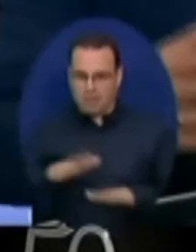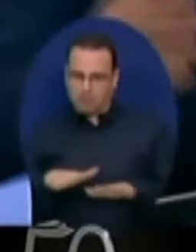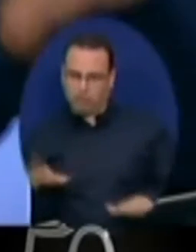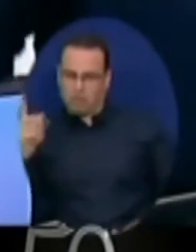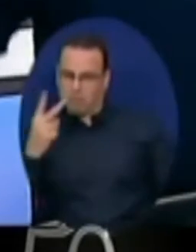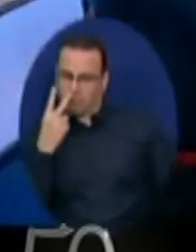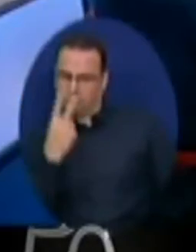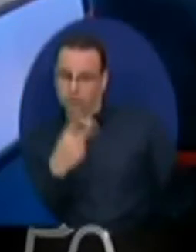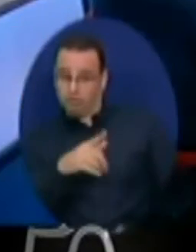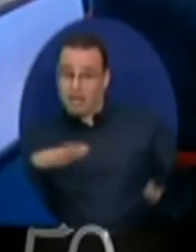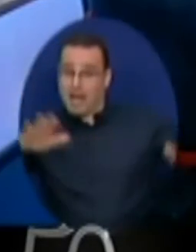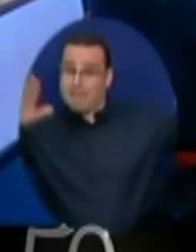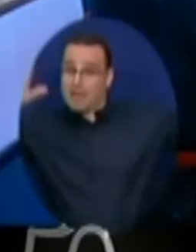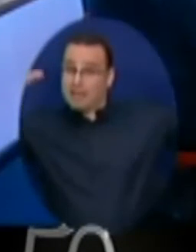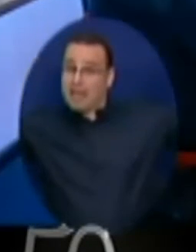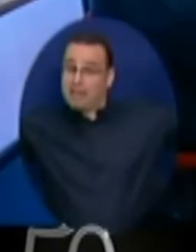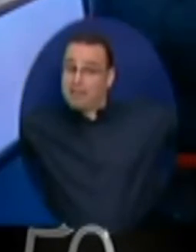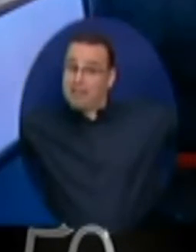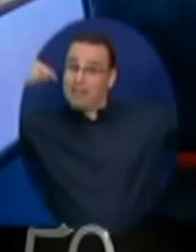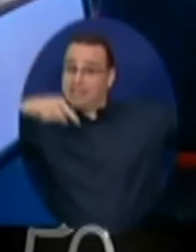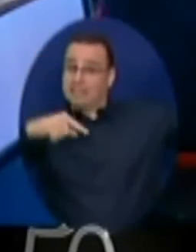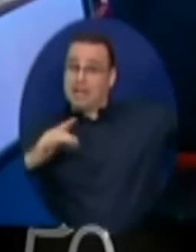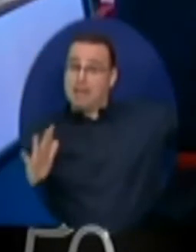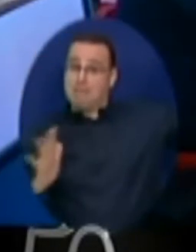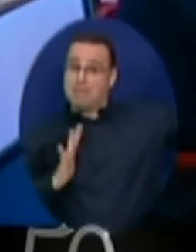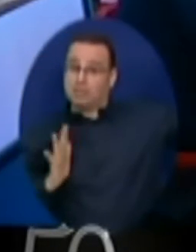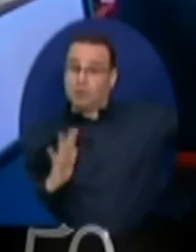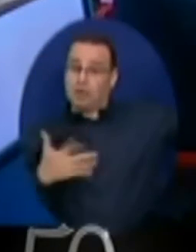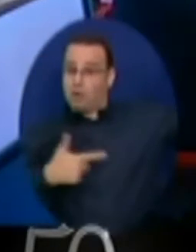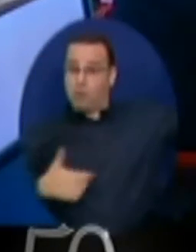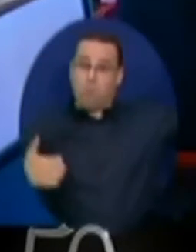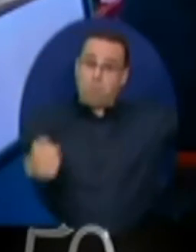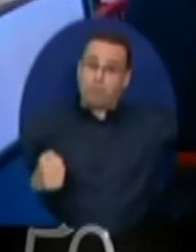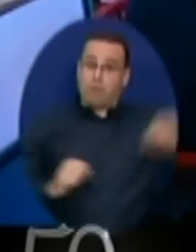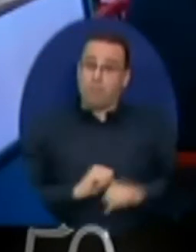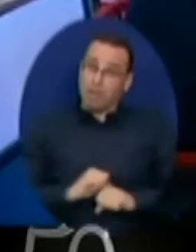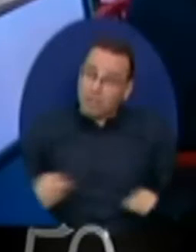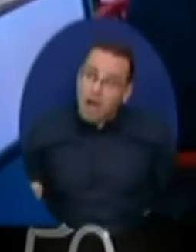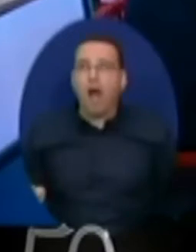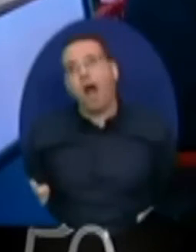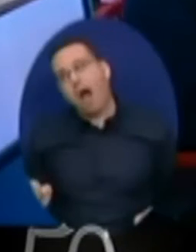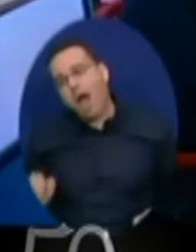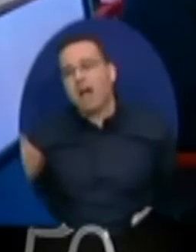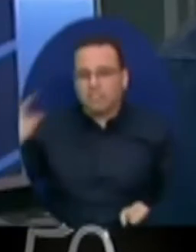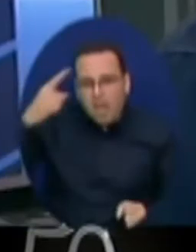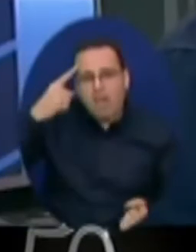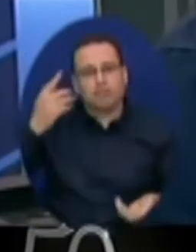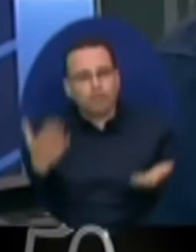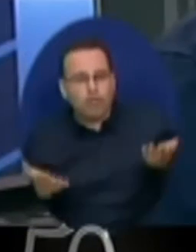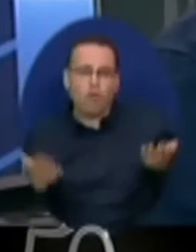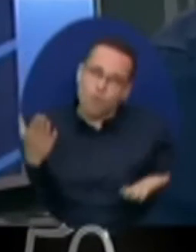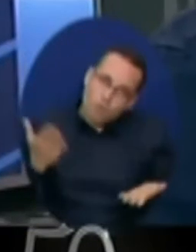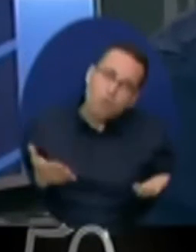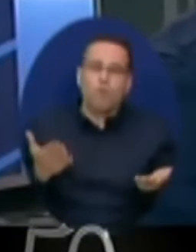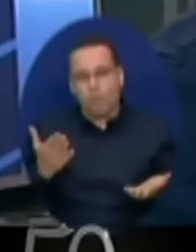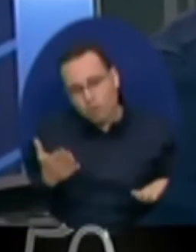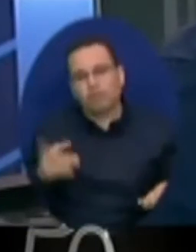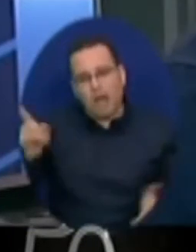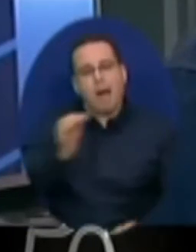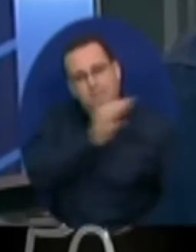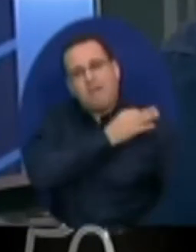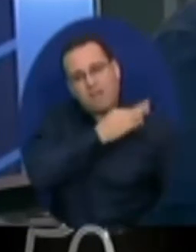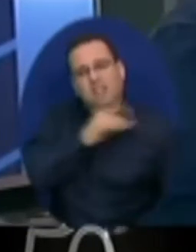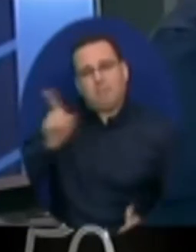מחליט שהרמת היד היא מסכנת, כי הוא יפעיל מטען, אז זה השיקול בשטח. זה אנחנו מצפים